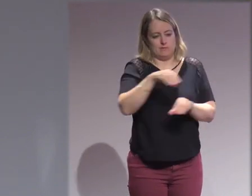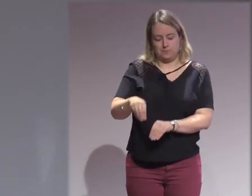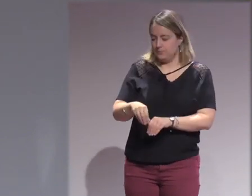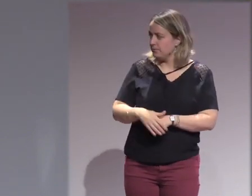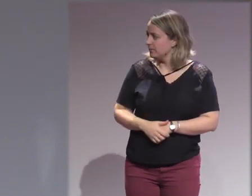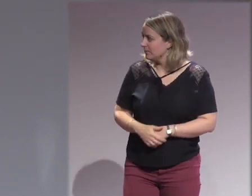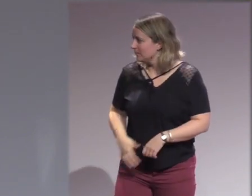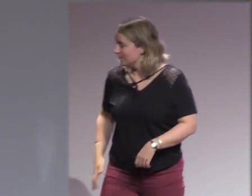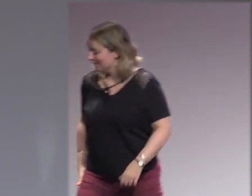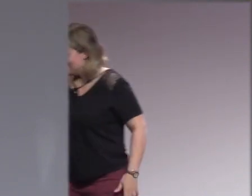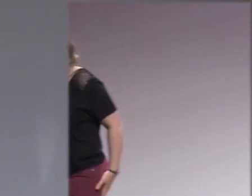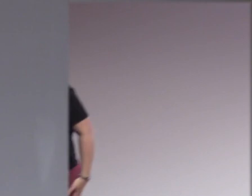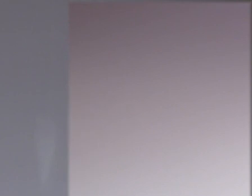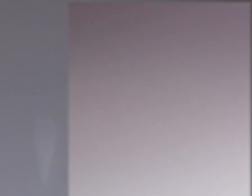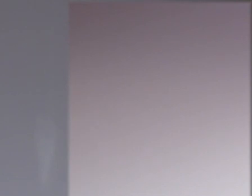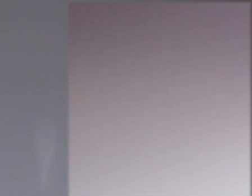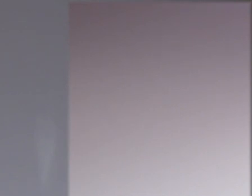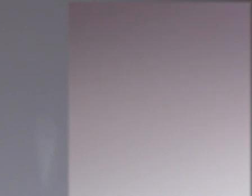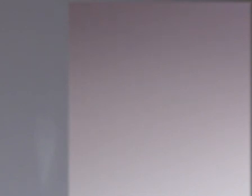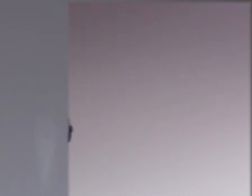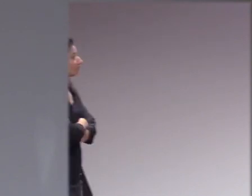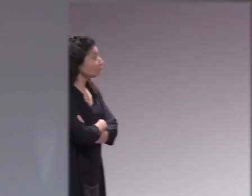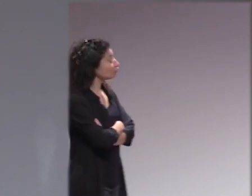pour inciter les jeunes à quitter la Caraïbe.